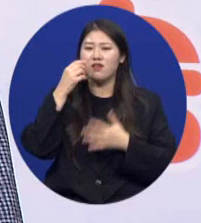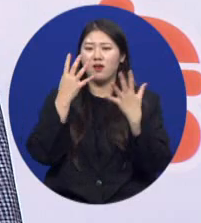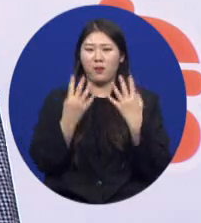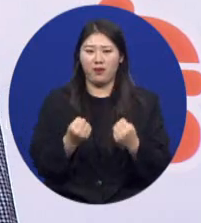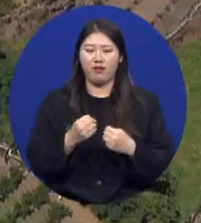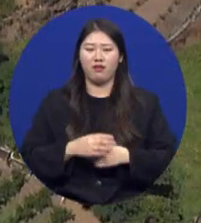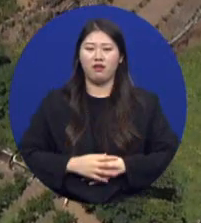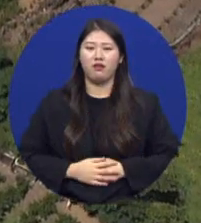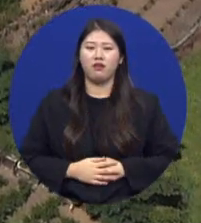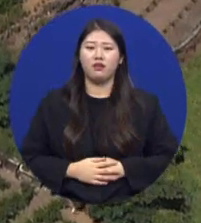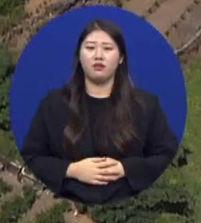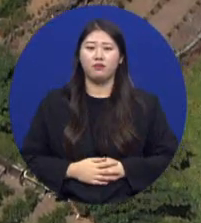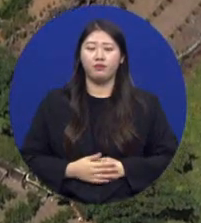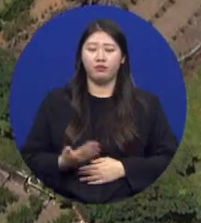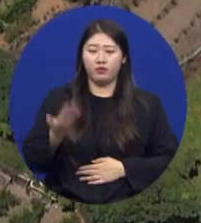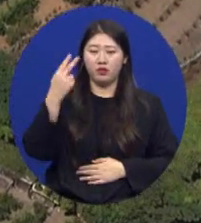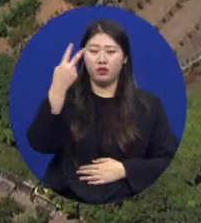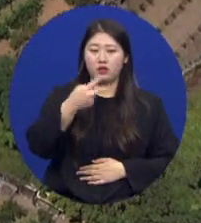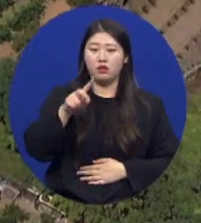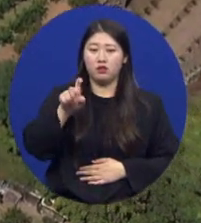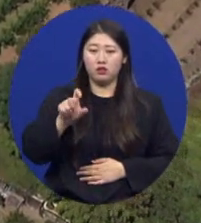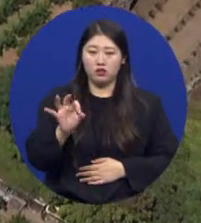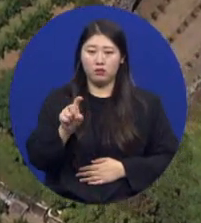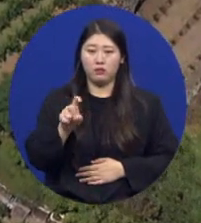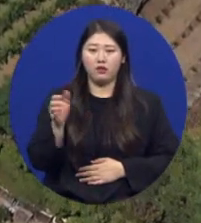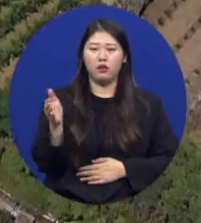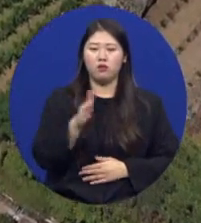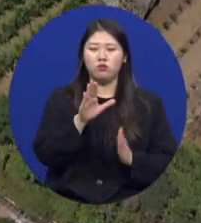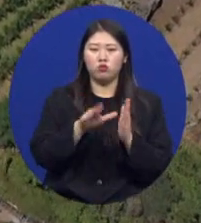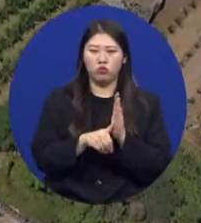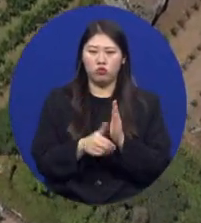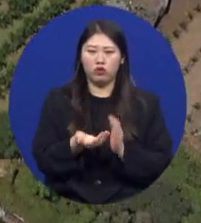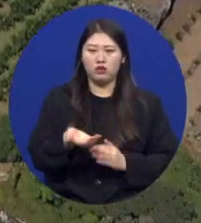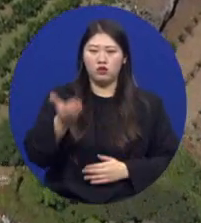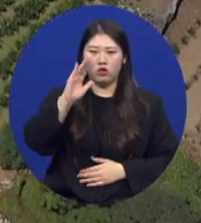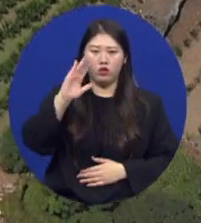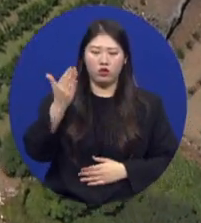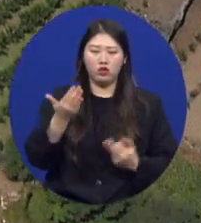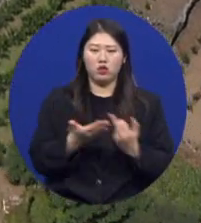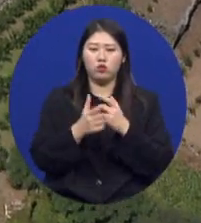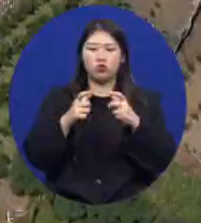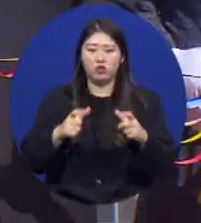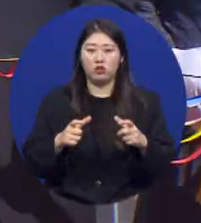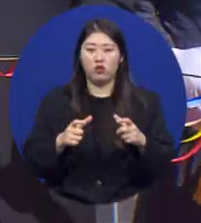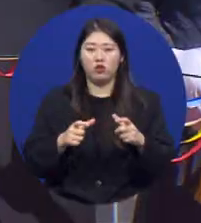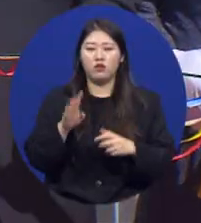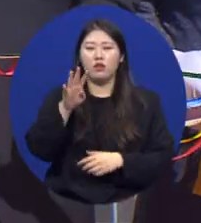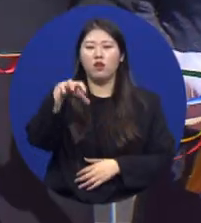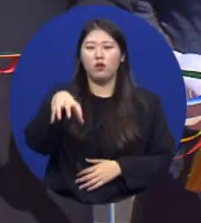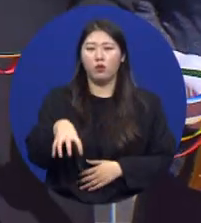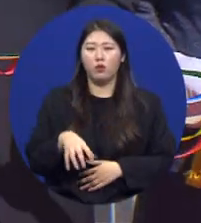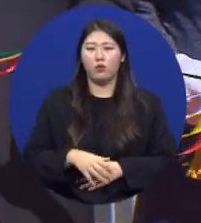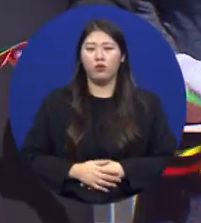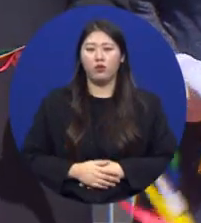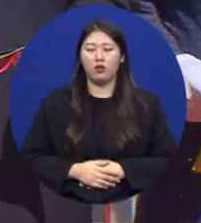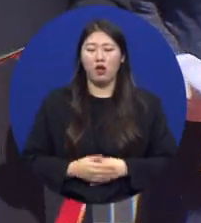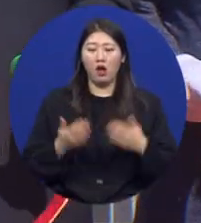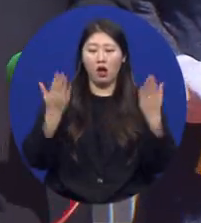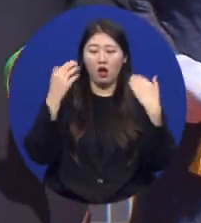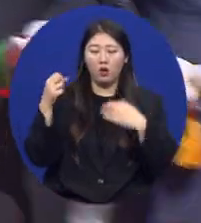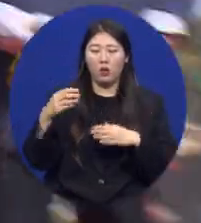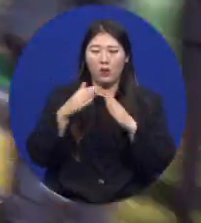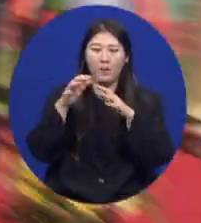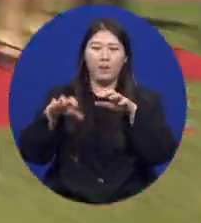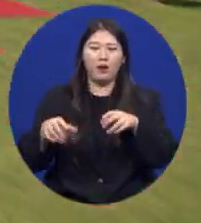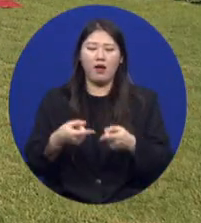것 같습니다. 지난 2010년부터 본교로 승격된 제주 지역 초등학교는 4곳. 학교와 마을이